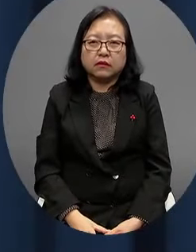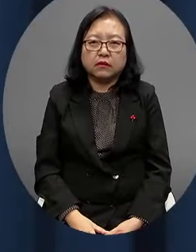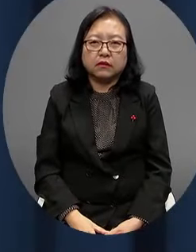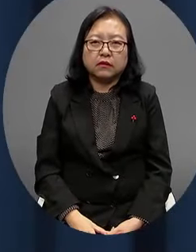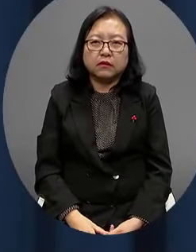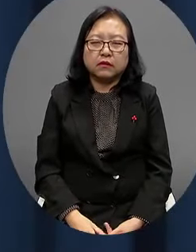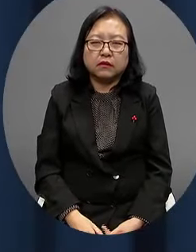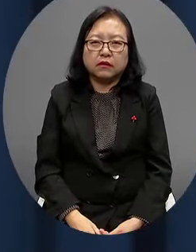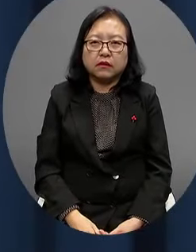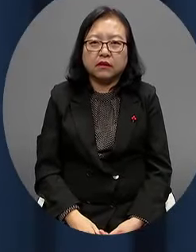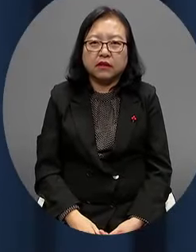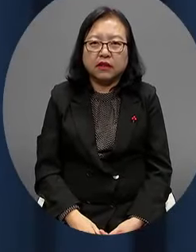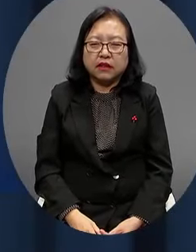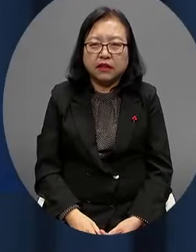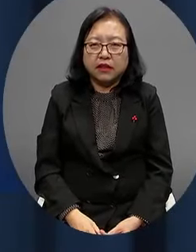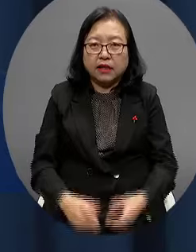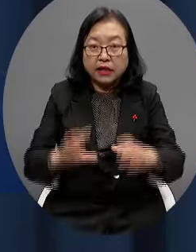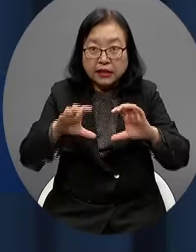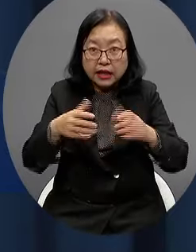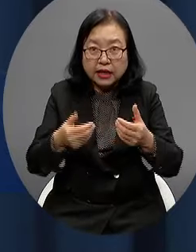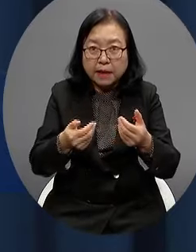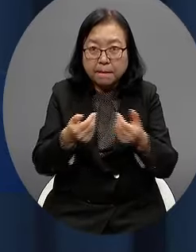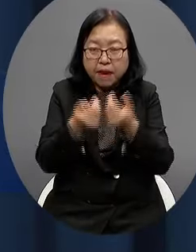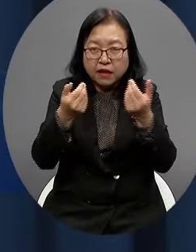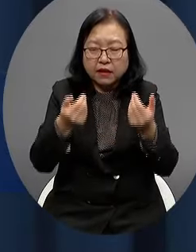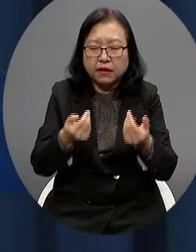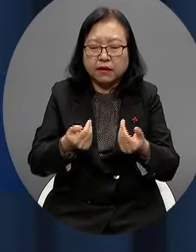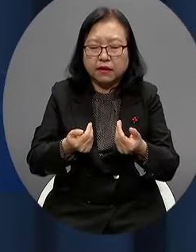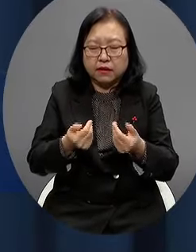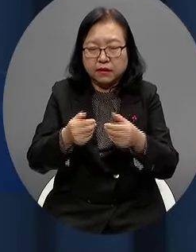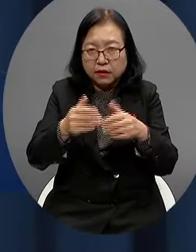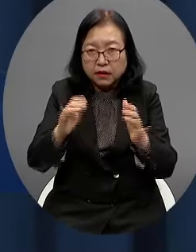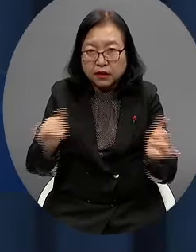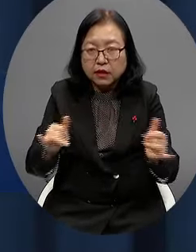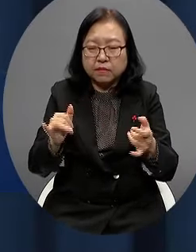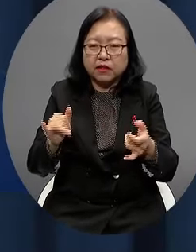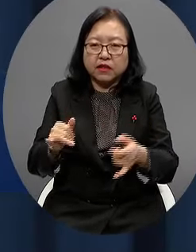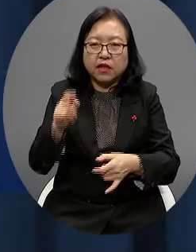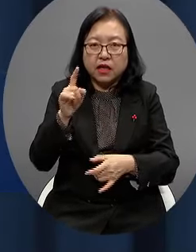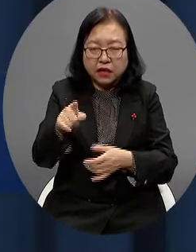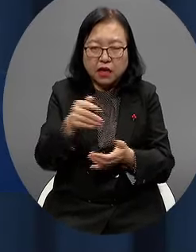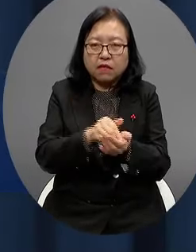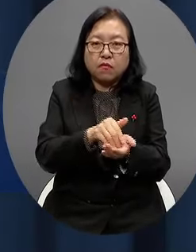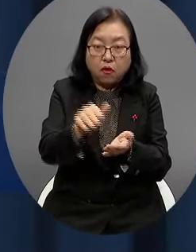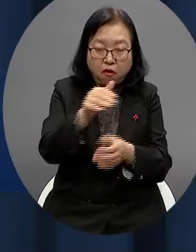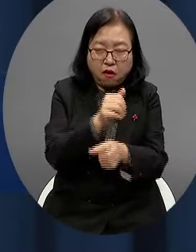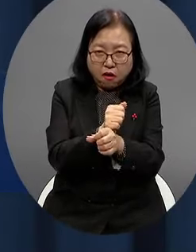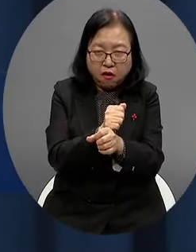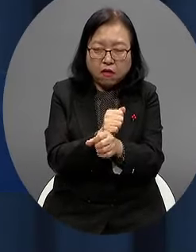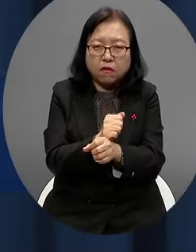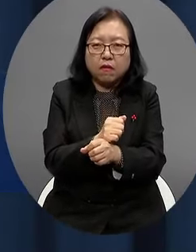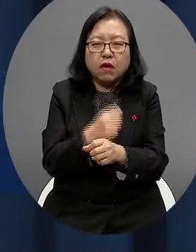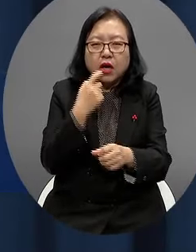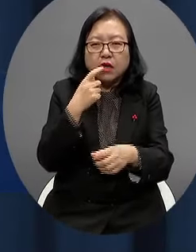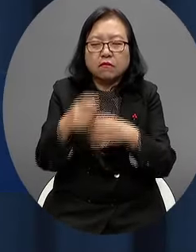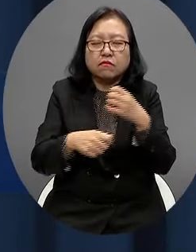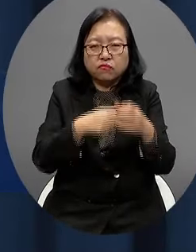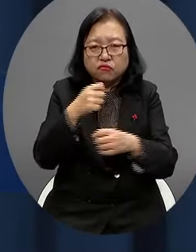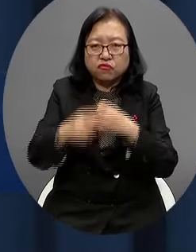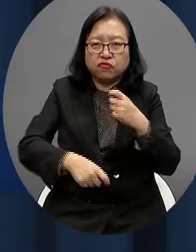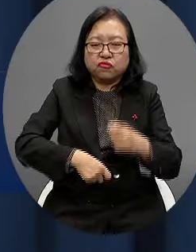종북 반국가 세력들을 일거에 척결하고 자유 헌정 질서를 지키기